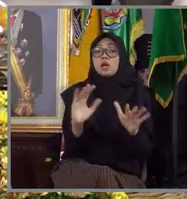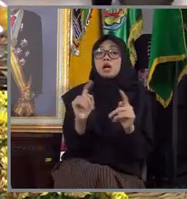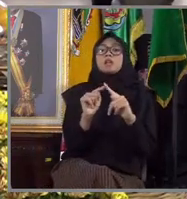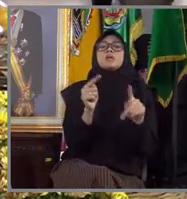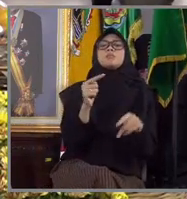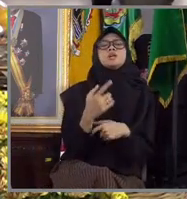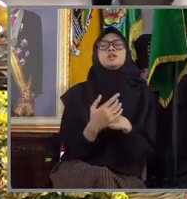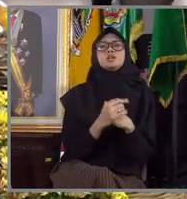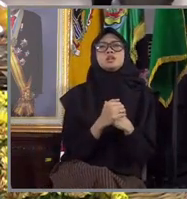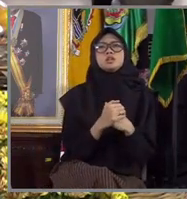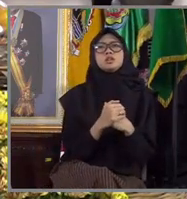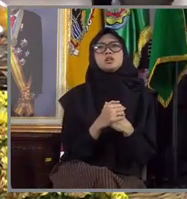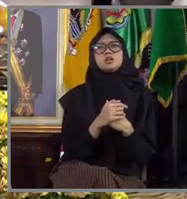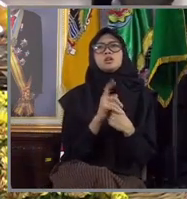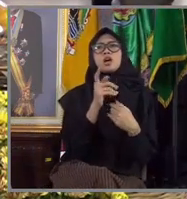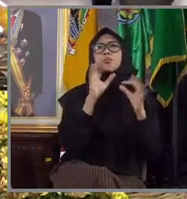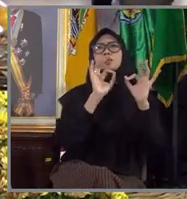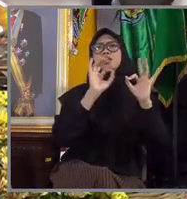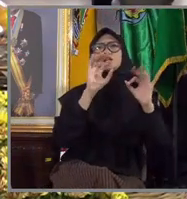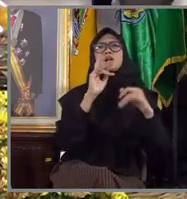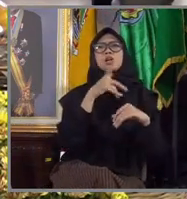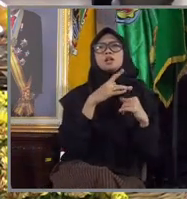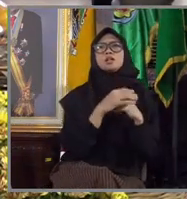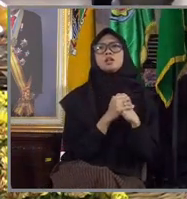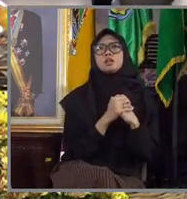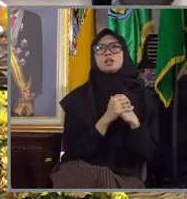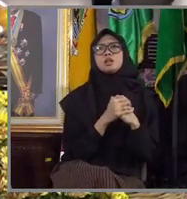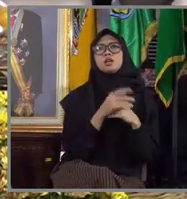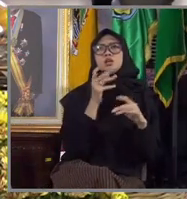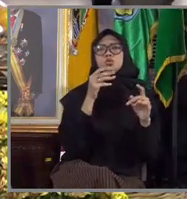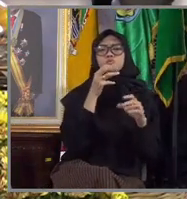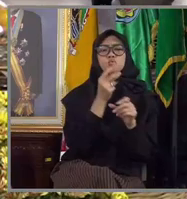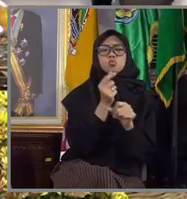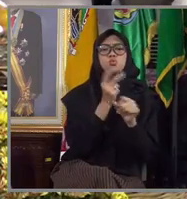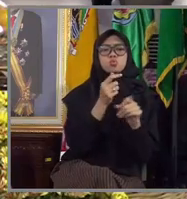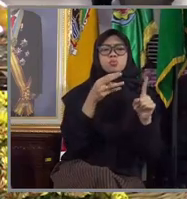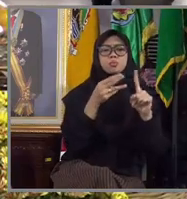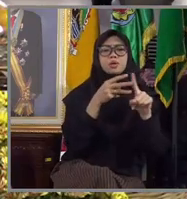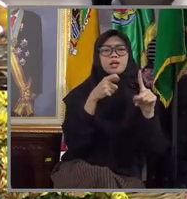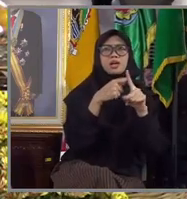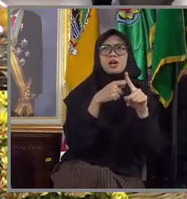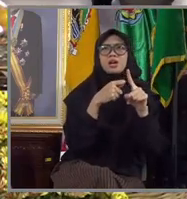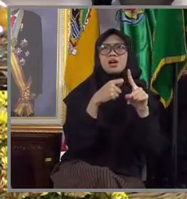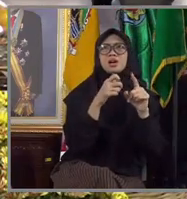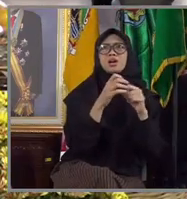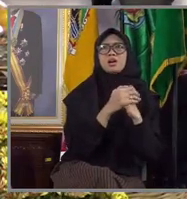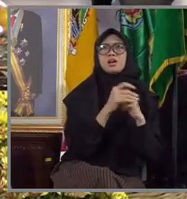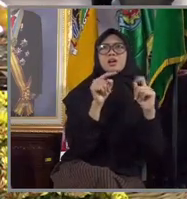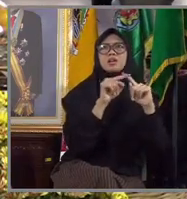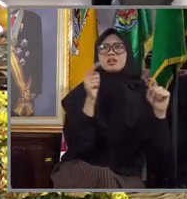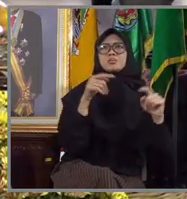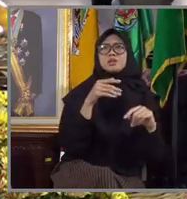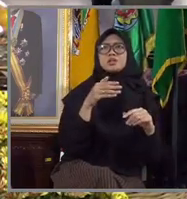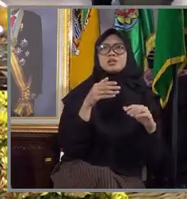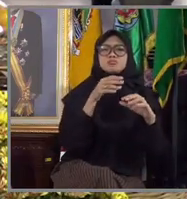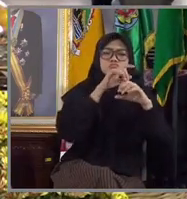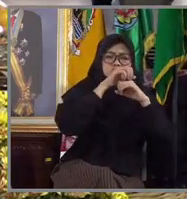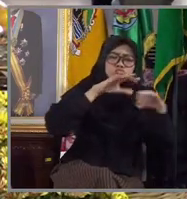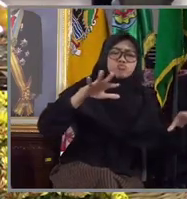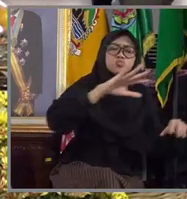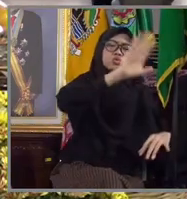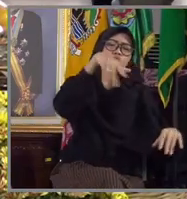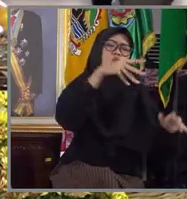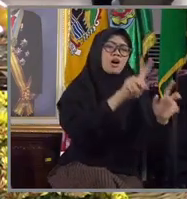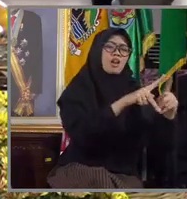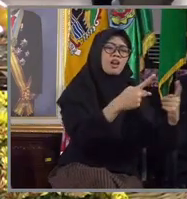kan kalau di dunia pendidikan ada yang namanya guru BK tidak bisa menyeluruh perkelas pak Kok gak bisa ya